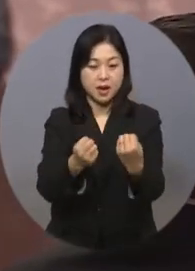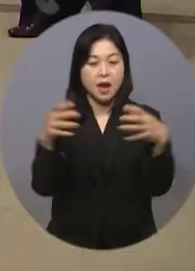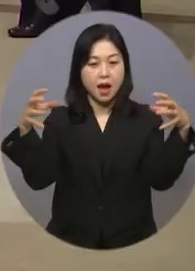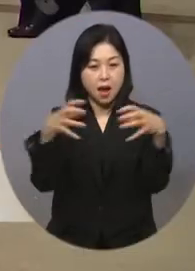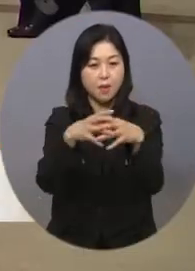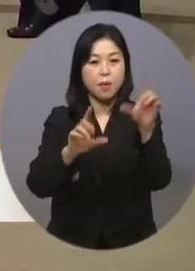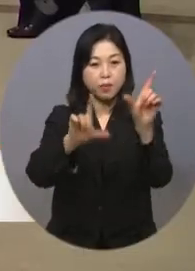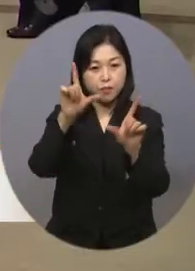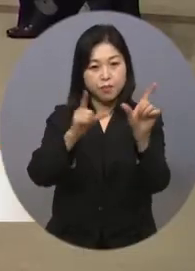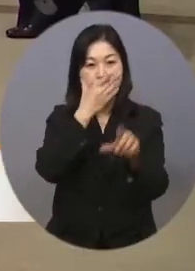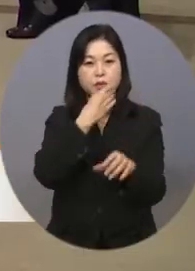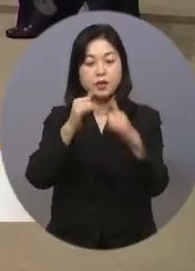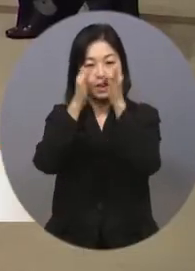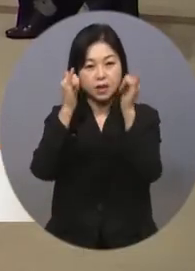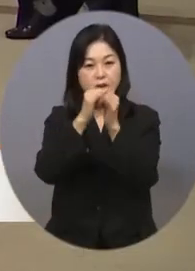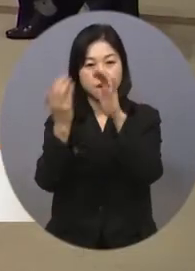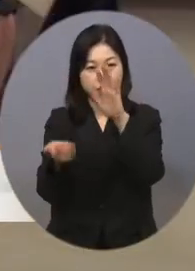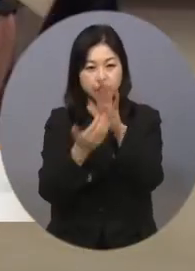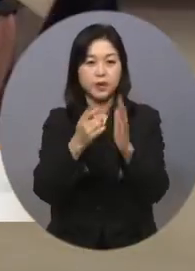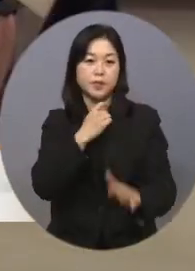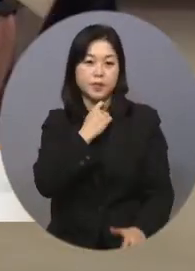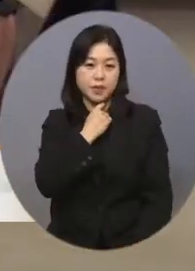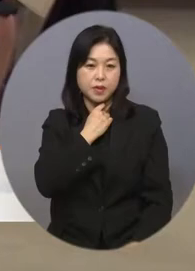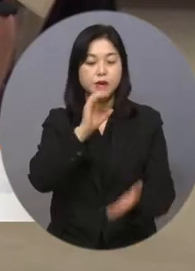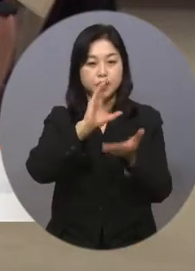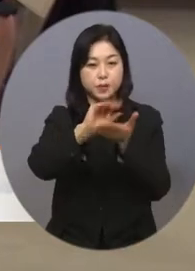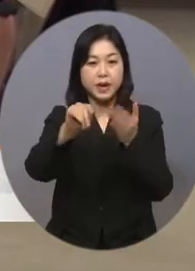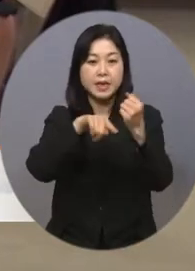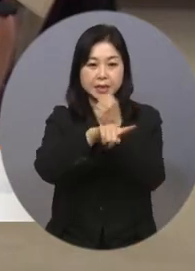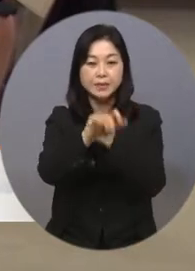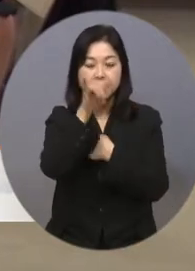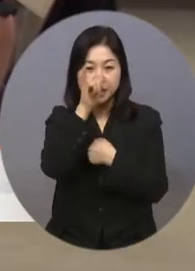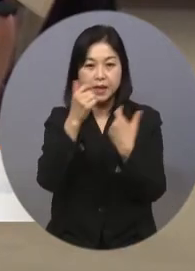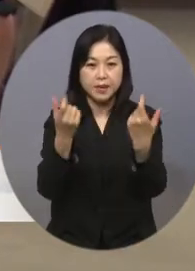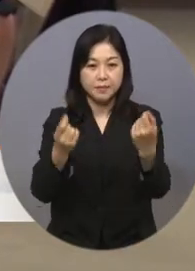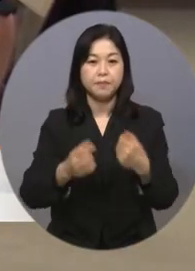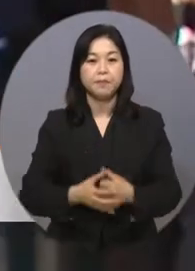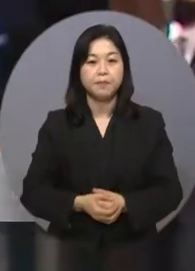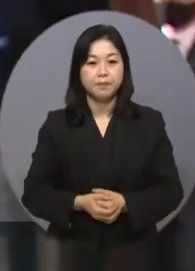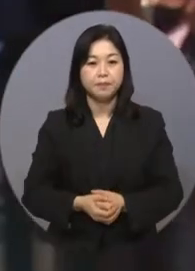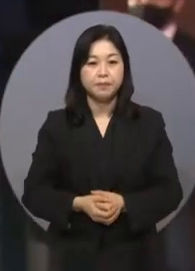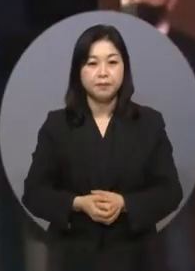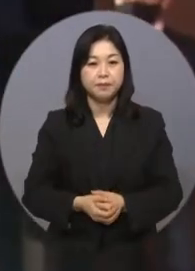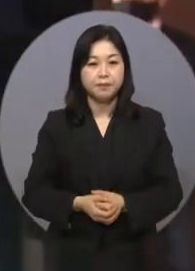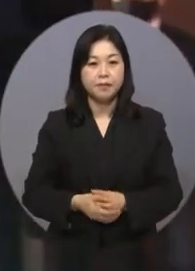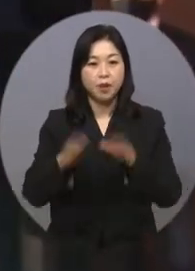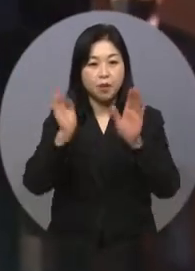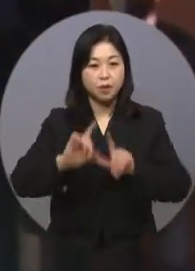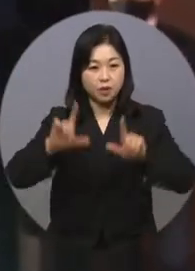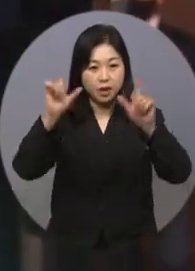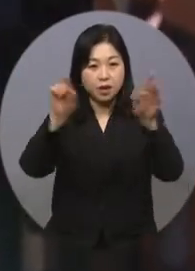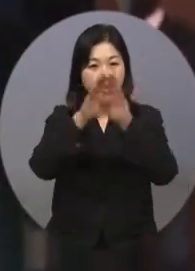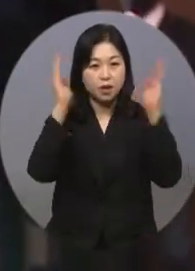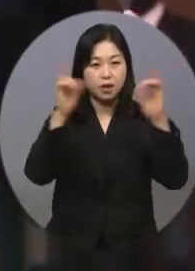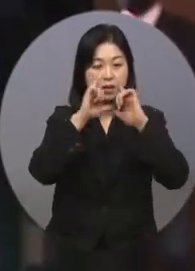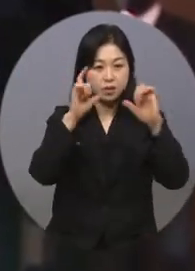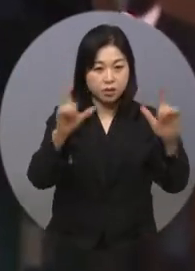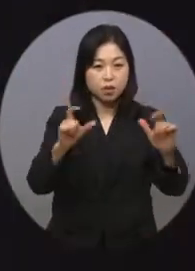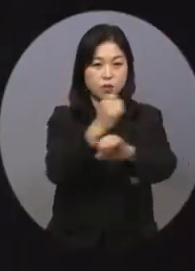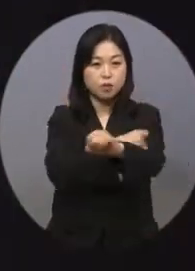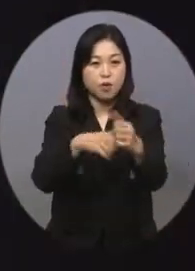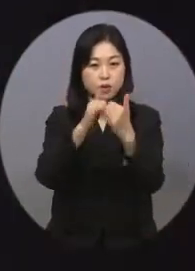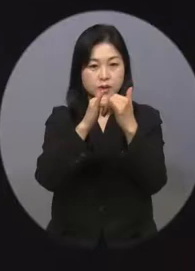모습으로 복지사회를 실현하고자 하는 출발의 의미를 담고 있습니다. 올해는 개회선언, 유공자에 대한